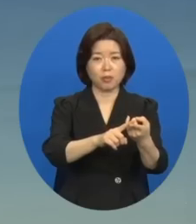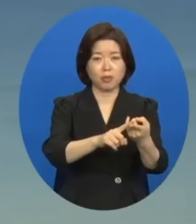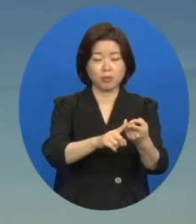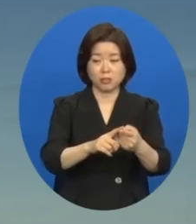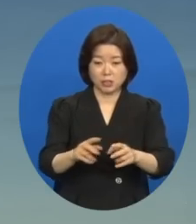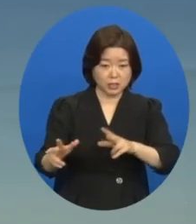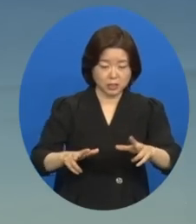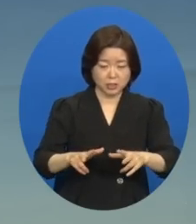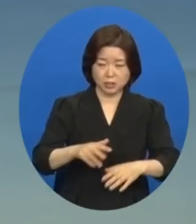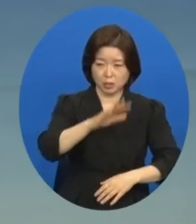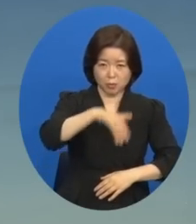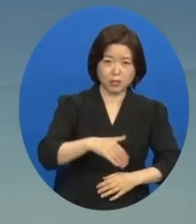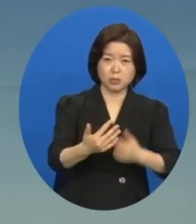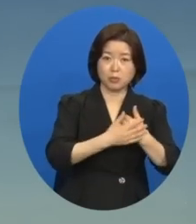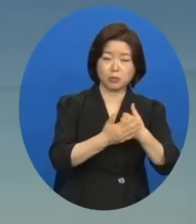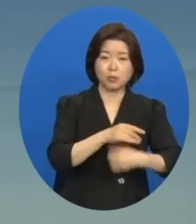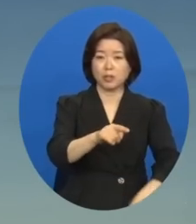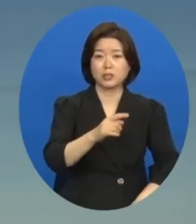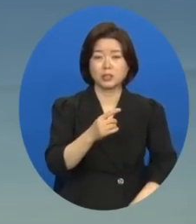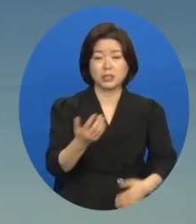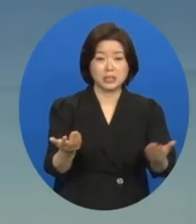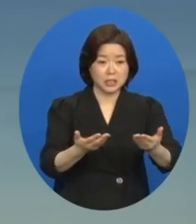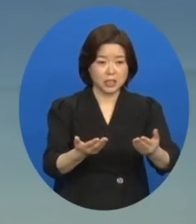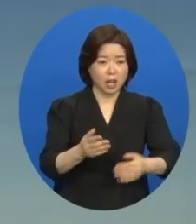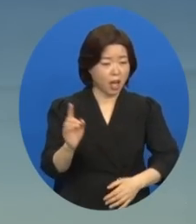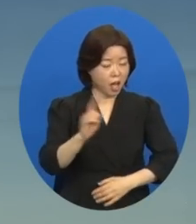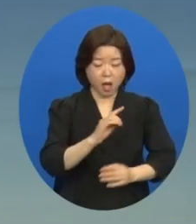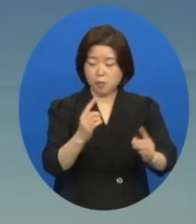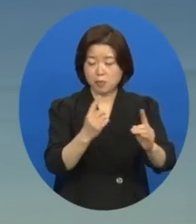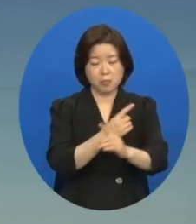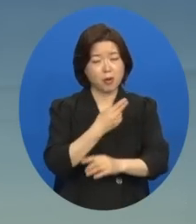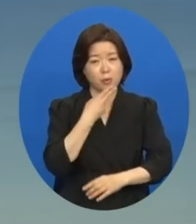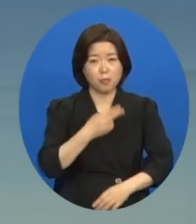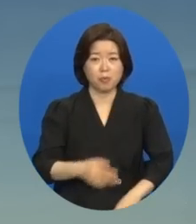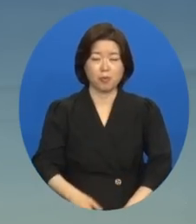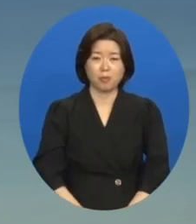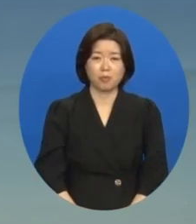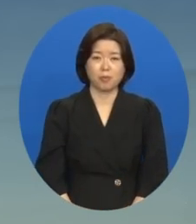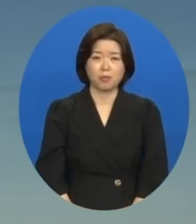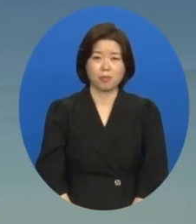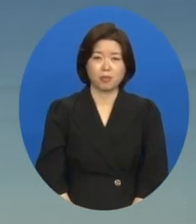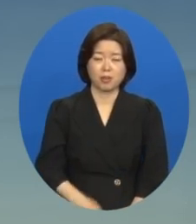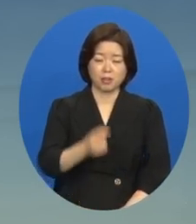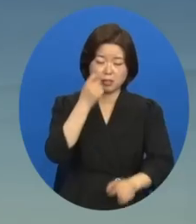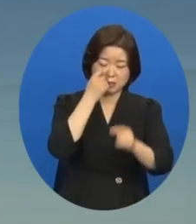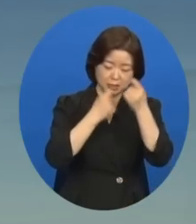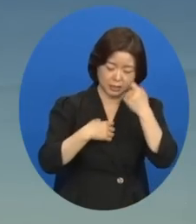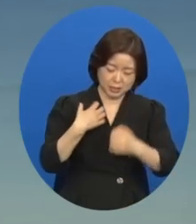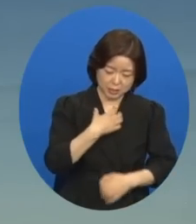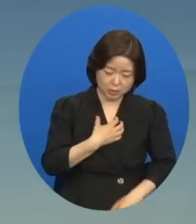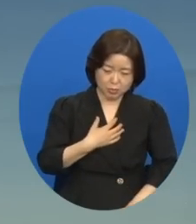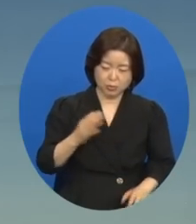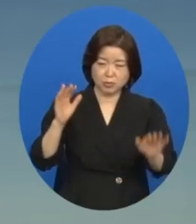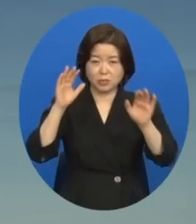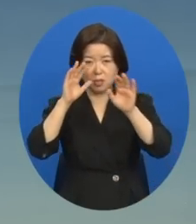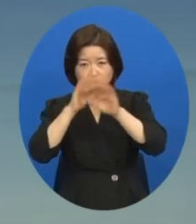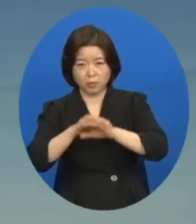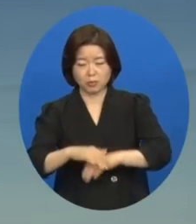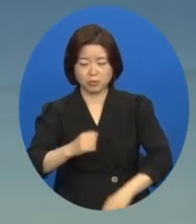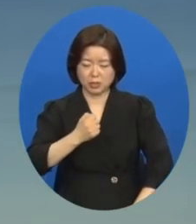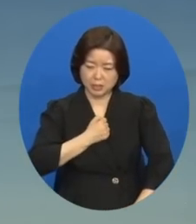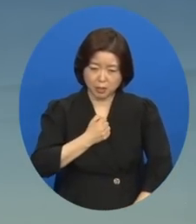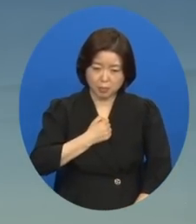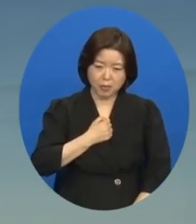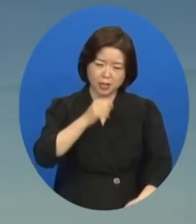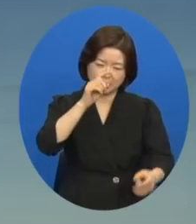당장 와서 좀 도와주세요 했던 그 일이 아무런 변화도 없는데 슬픔과 어두움과 답답함은